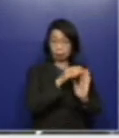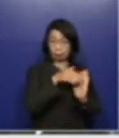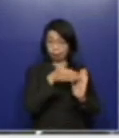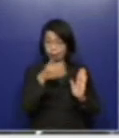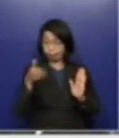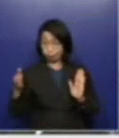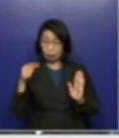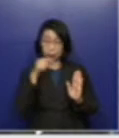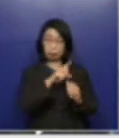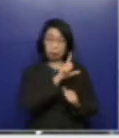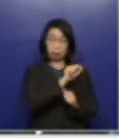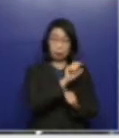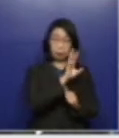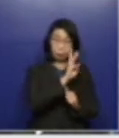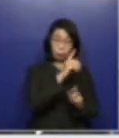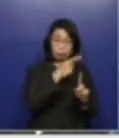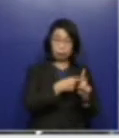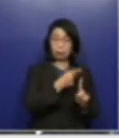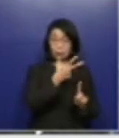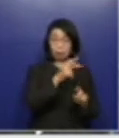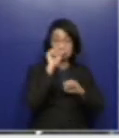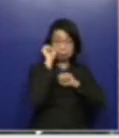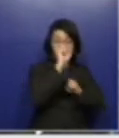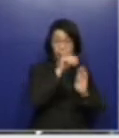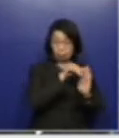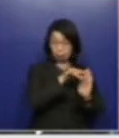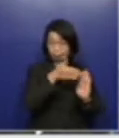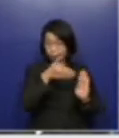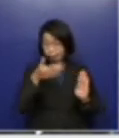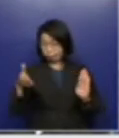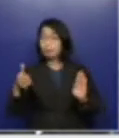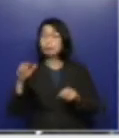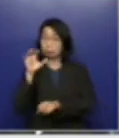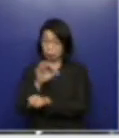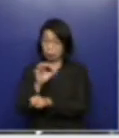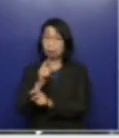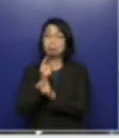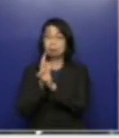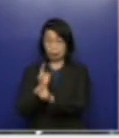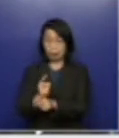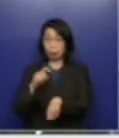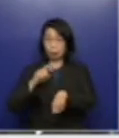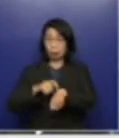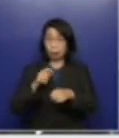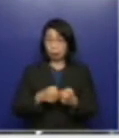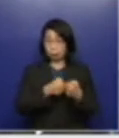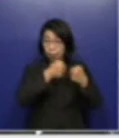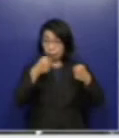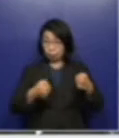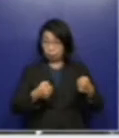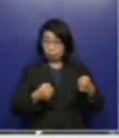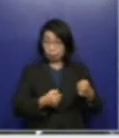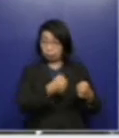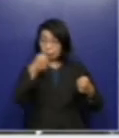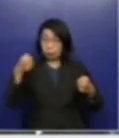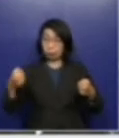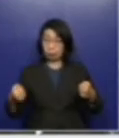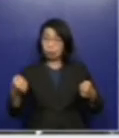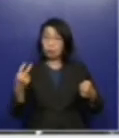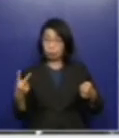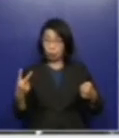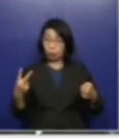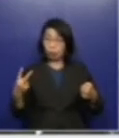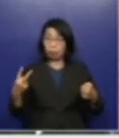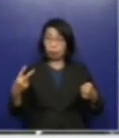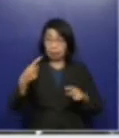26มีนาคมเป็นต้นมานะครับขยายเวลามา2ครั้งมิถุนา